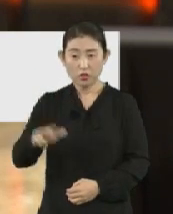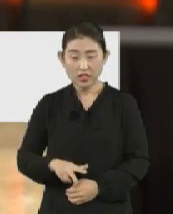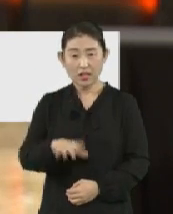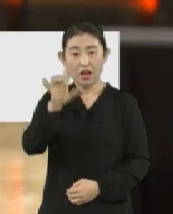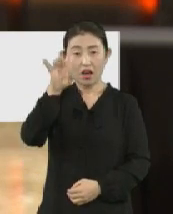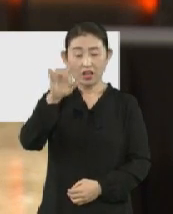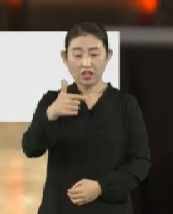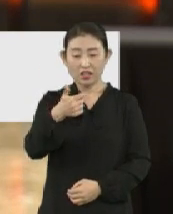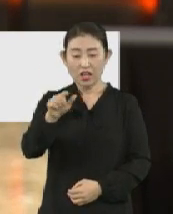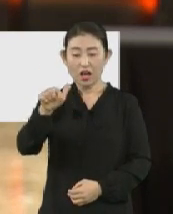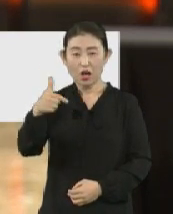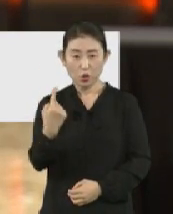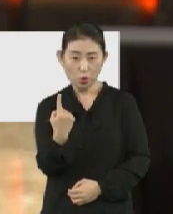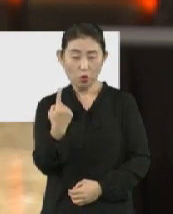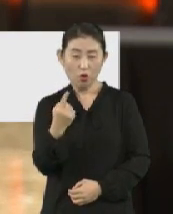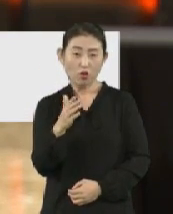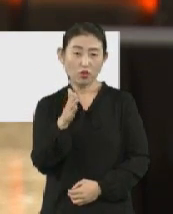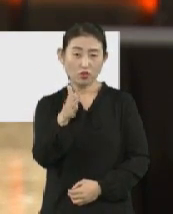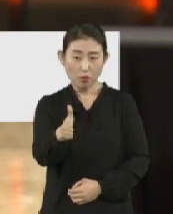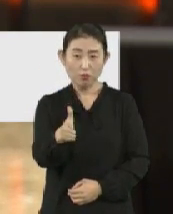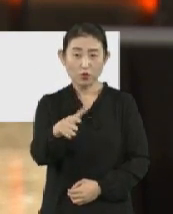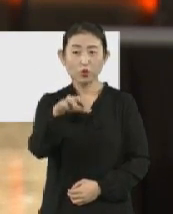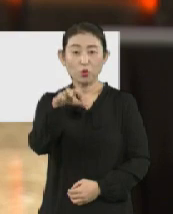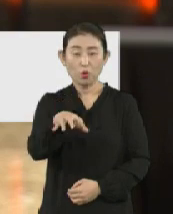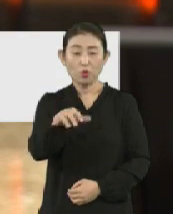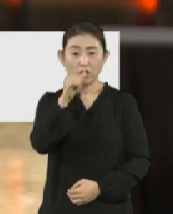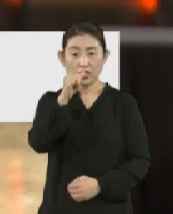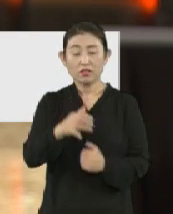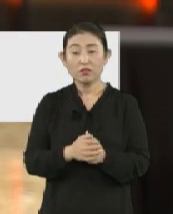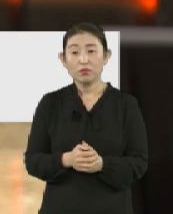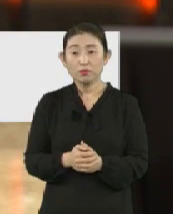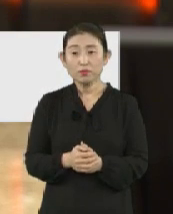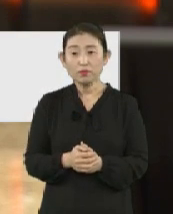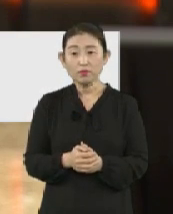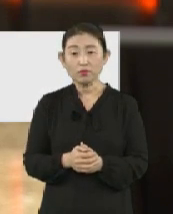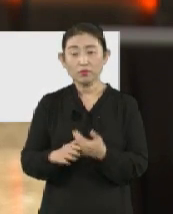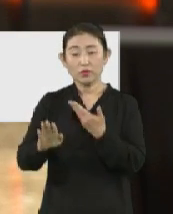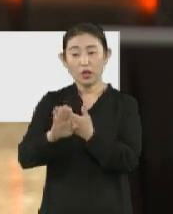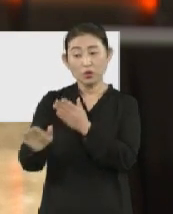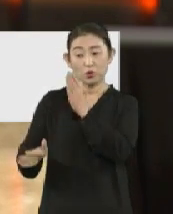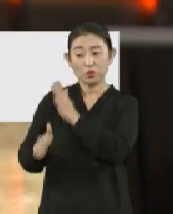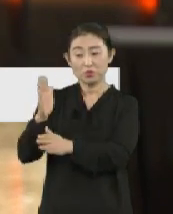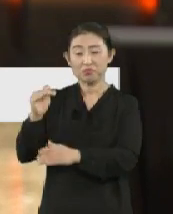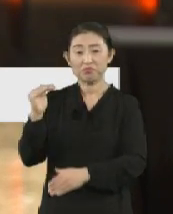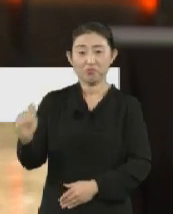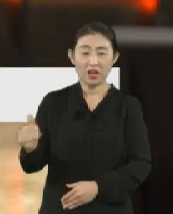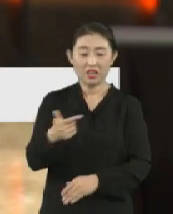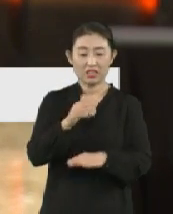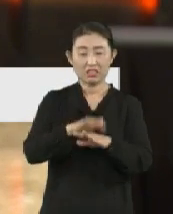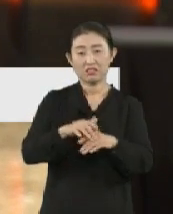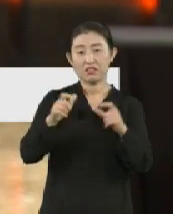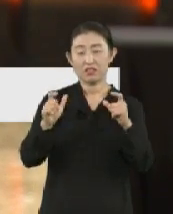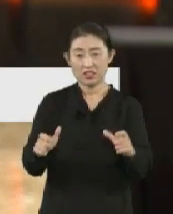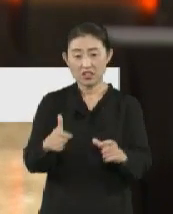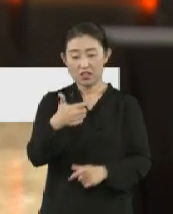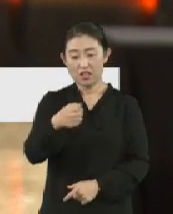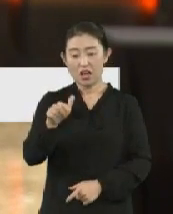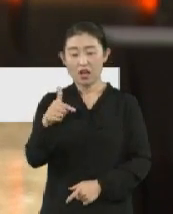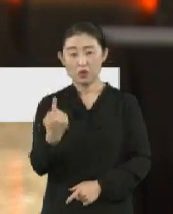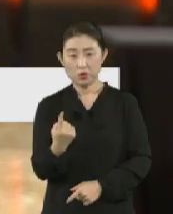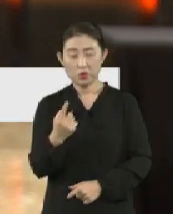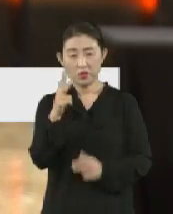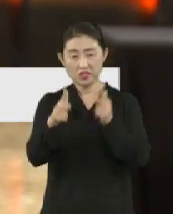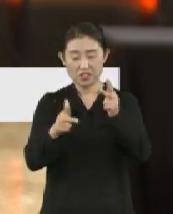유일한 나노펩센터를 갖고 있습니다. 이것은 다른 어느 도시보다도 대전이